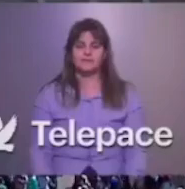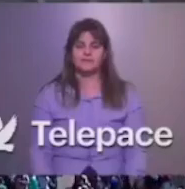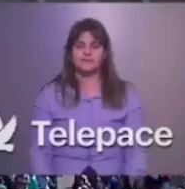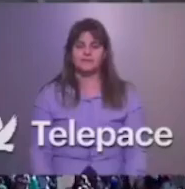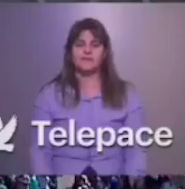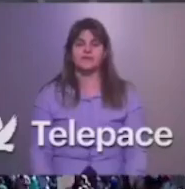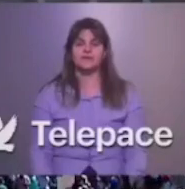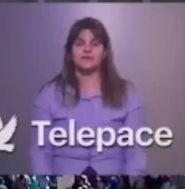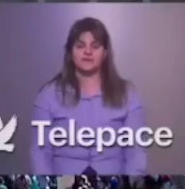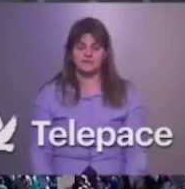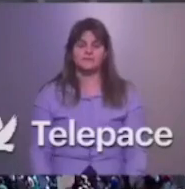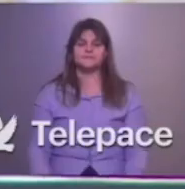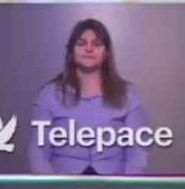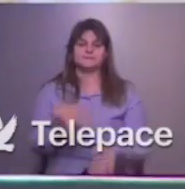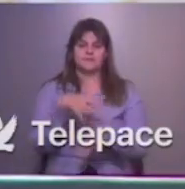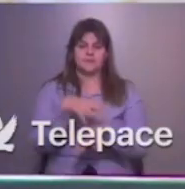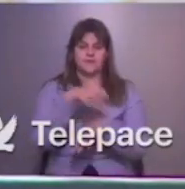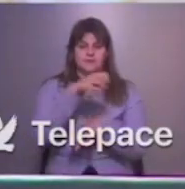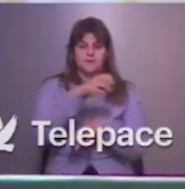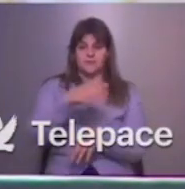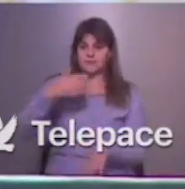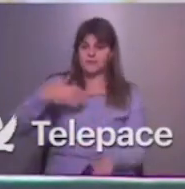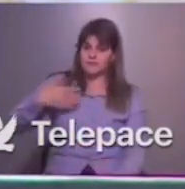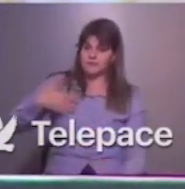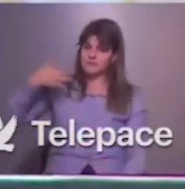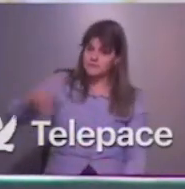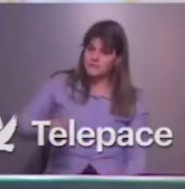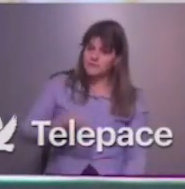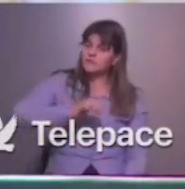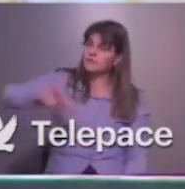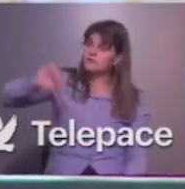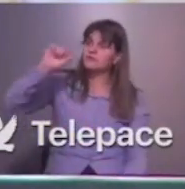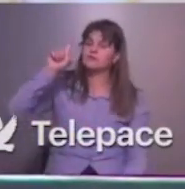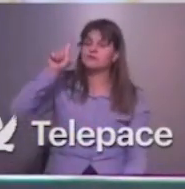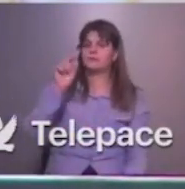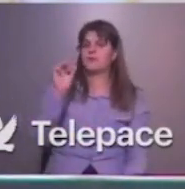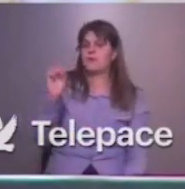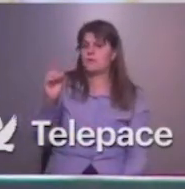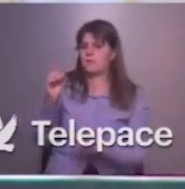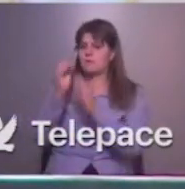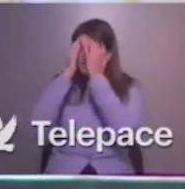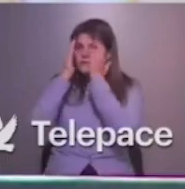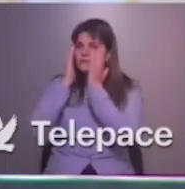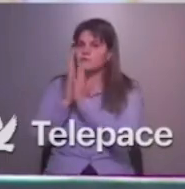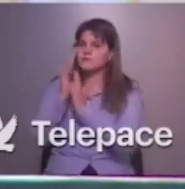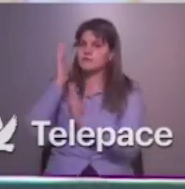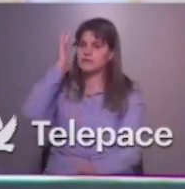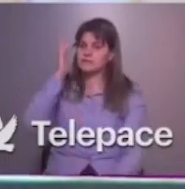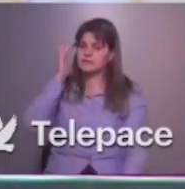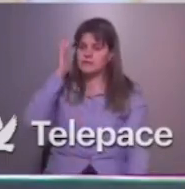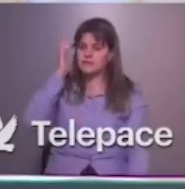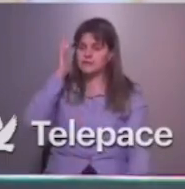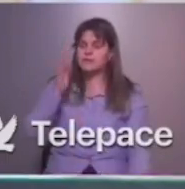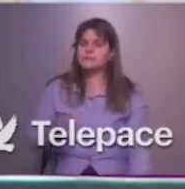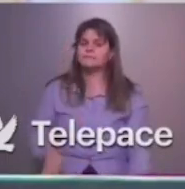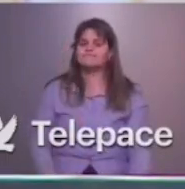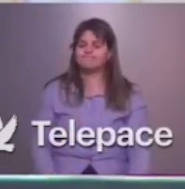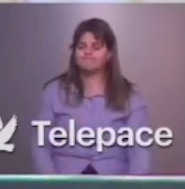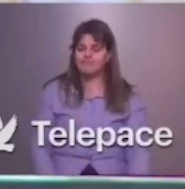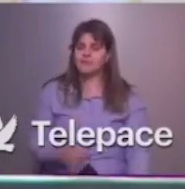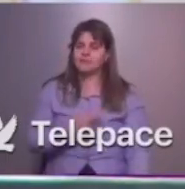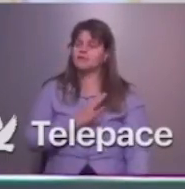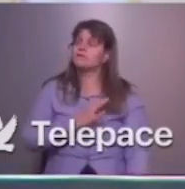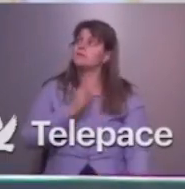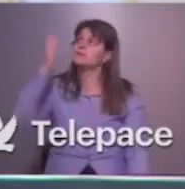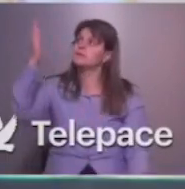Igreja. Pela vossa infinita... Questa nostra oferta, Padre Onnipotente, ottenga dalla tua